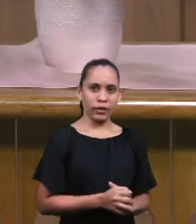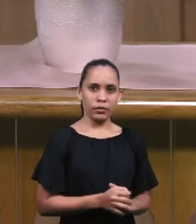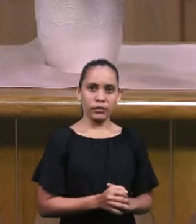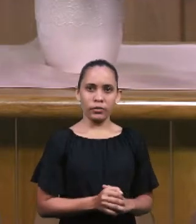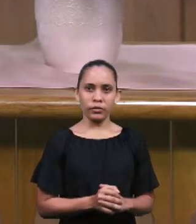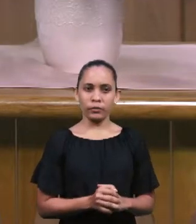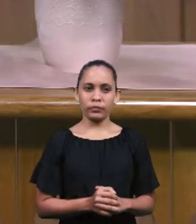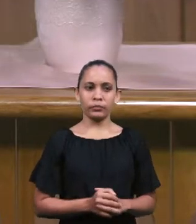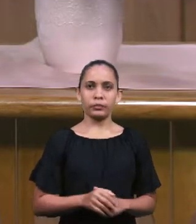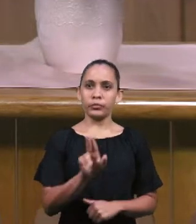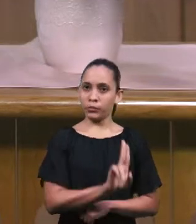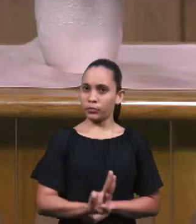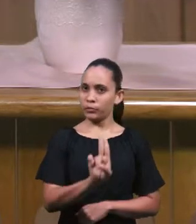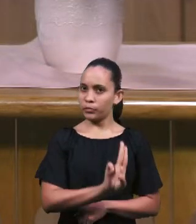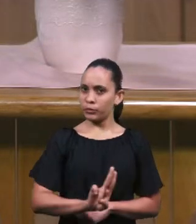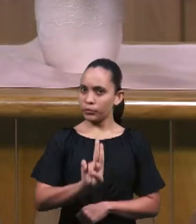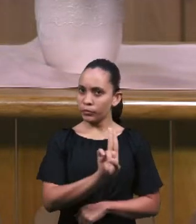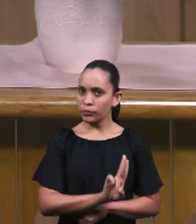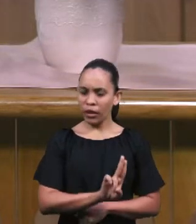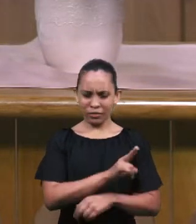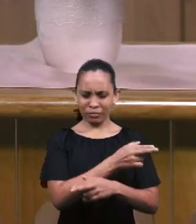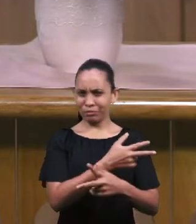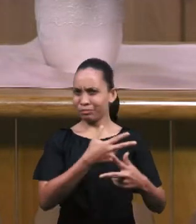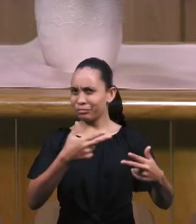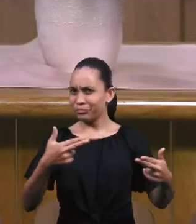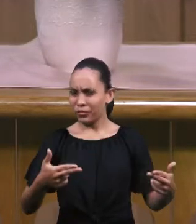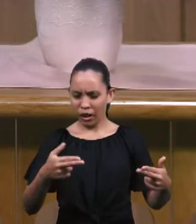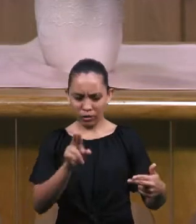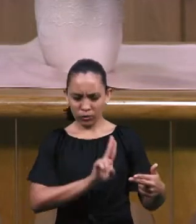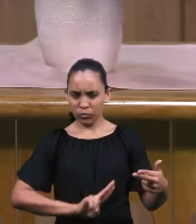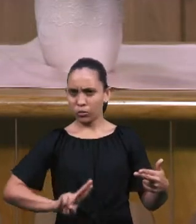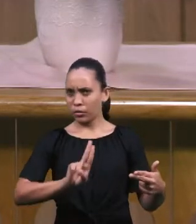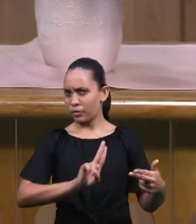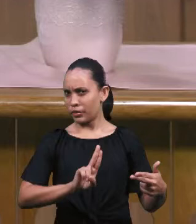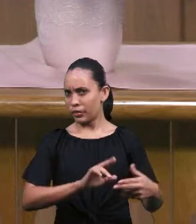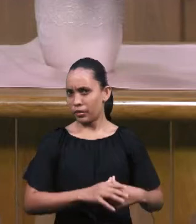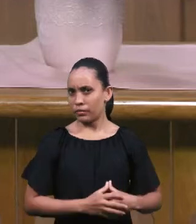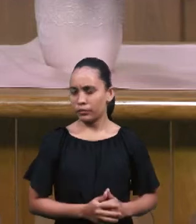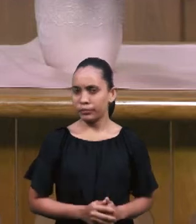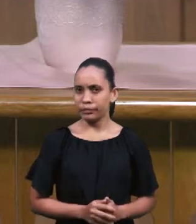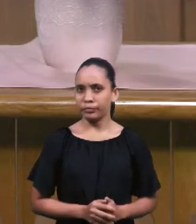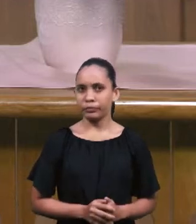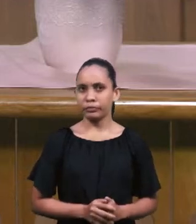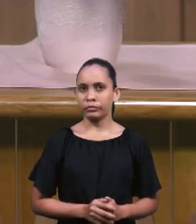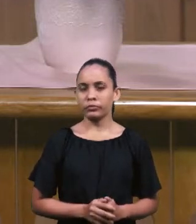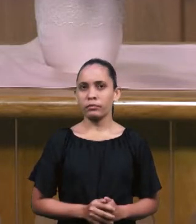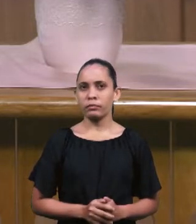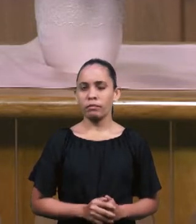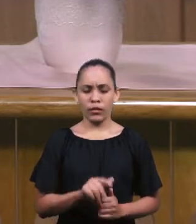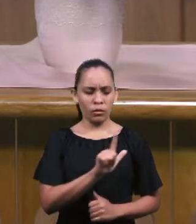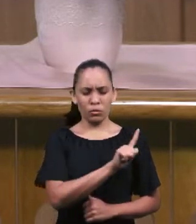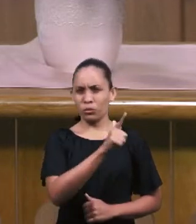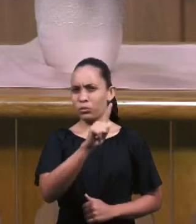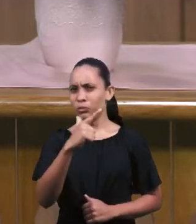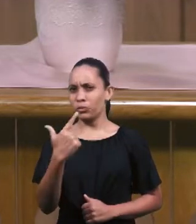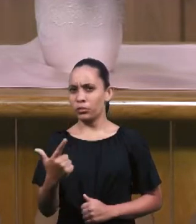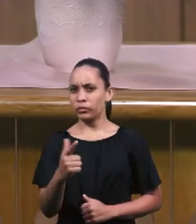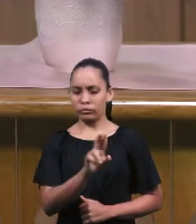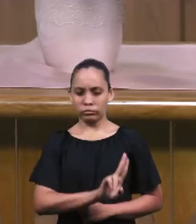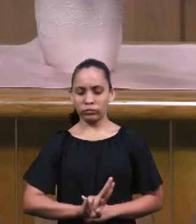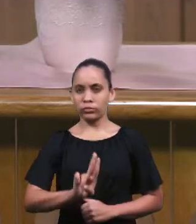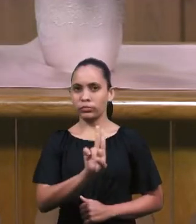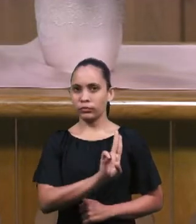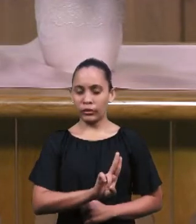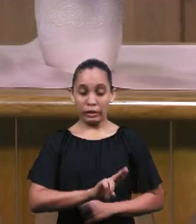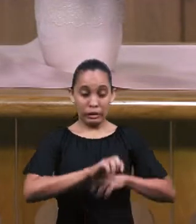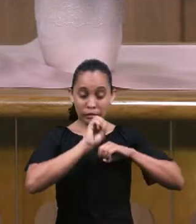cas de l'université d'Oxford, Salamanque, Florence et beaucoup d'autres, où